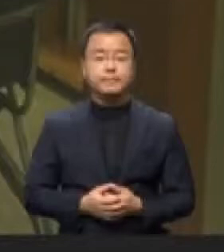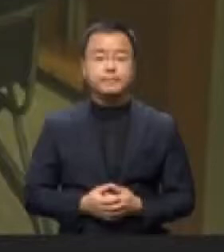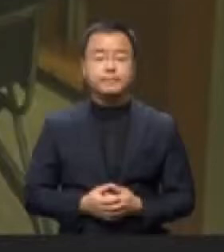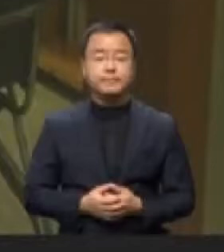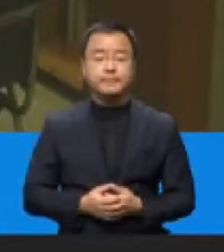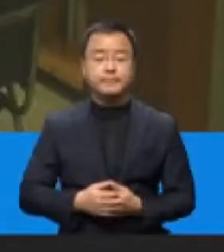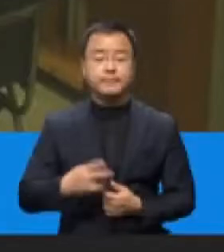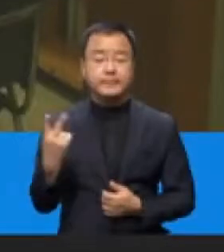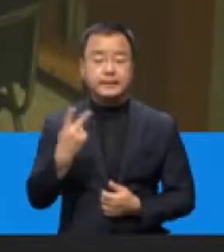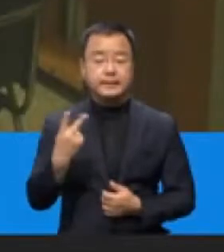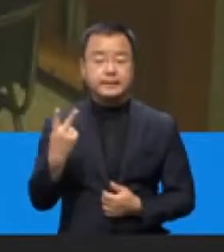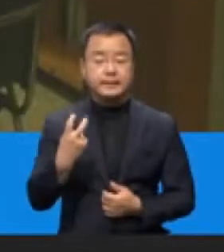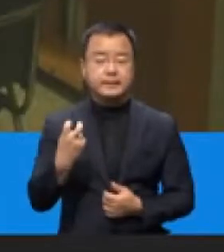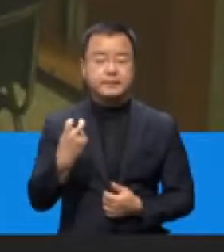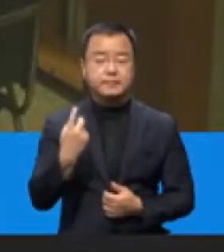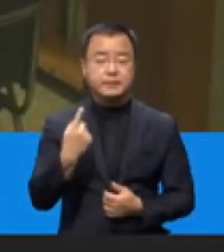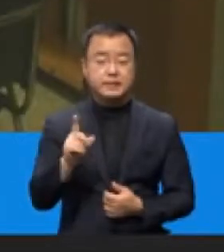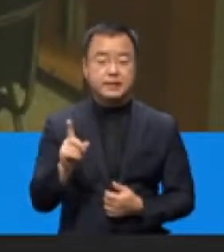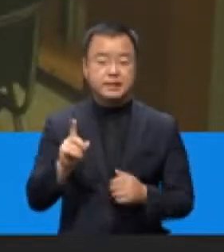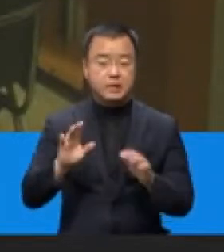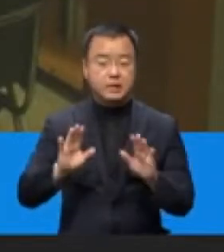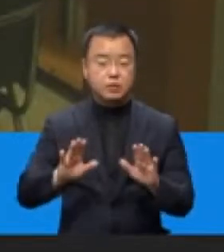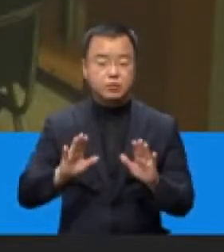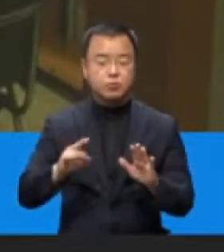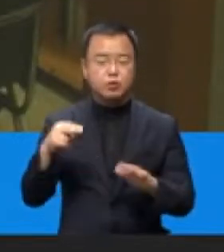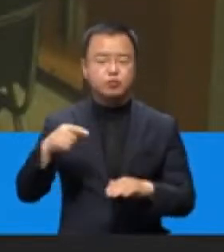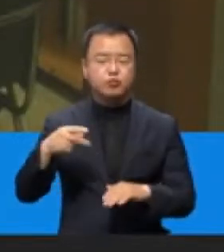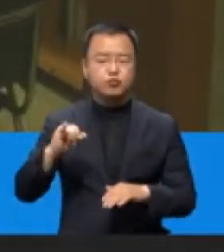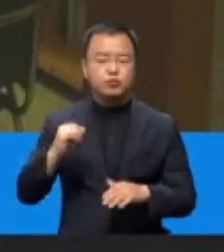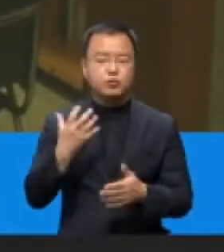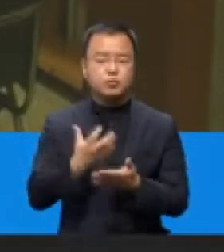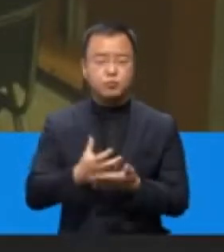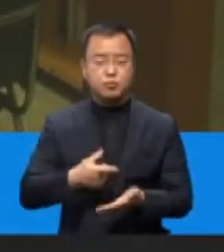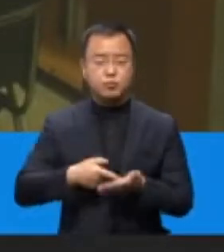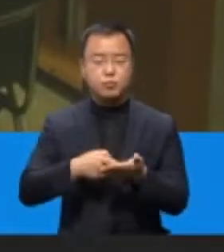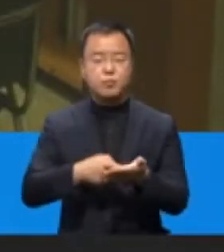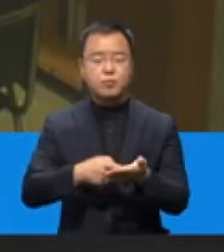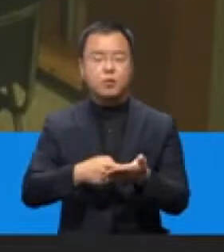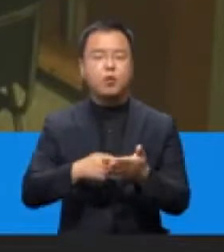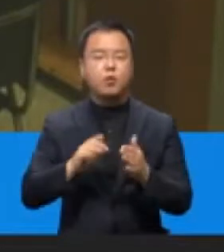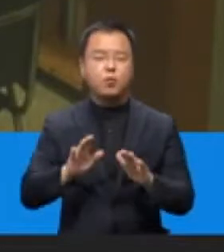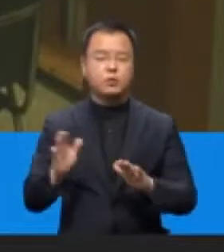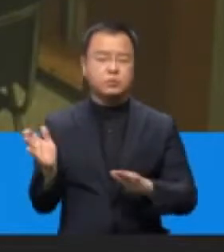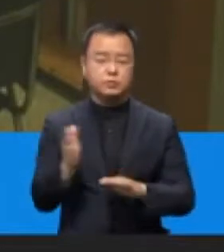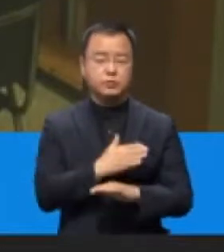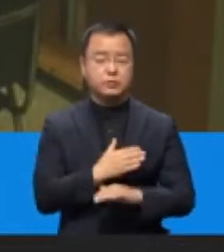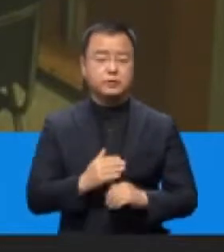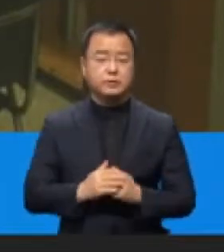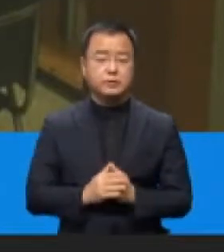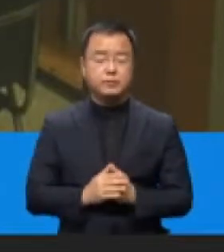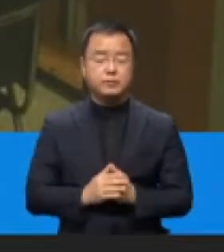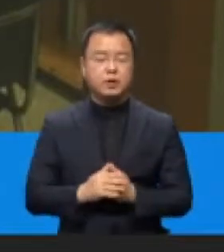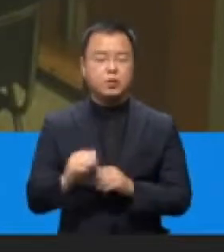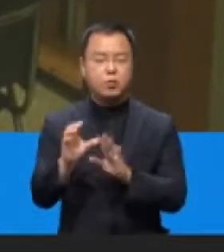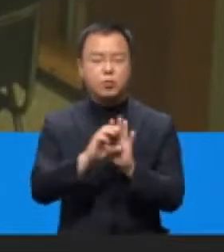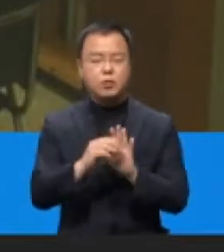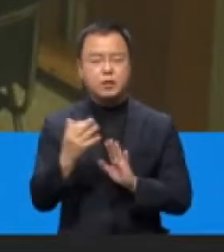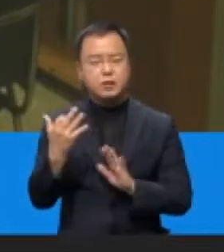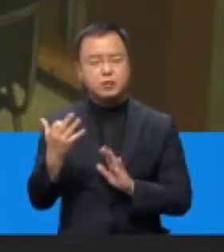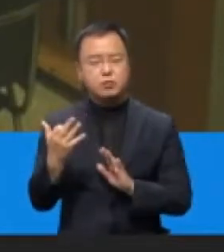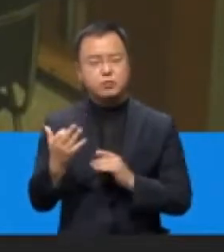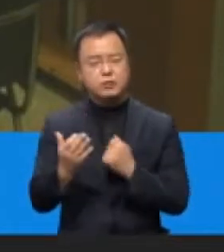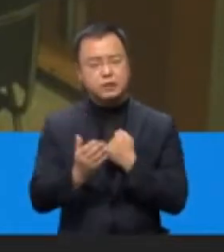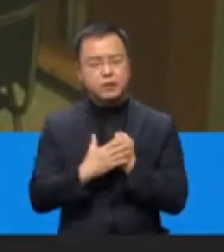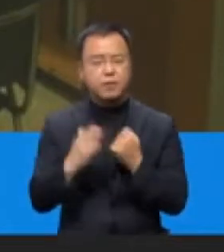4 2021 학년도 수시모집 원서접수가 오늘 시작됩니다 올해는 코로나 1구 영향으로 수험생들의 혼란이 더 클 수 밖에